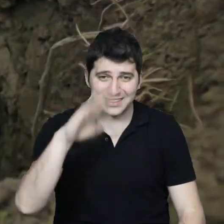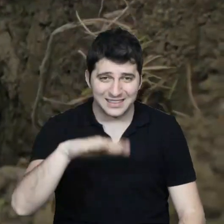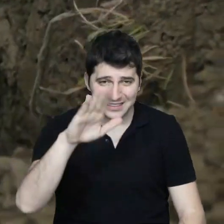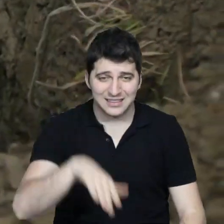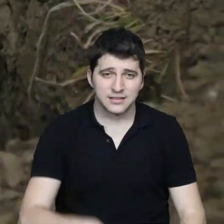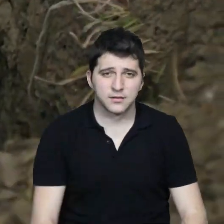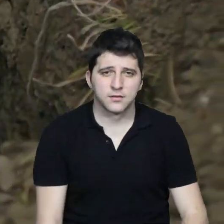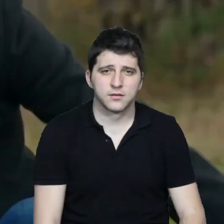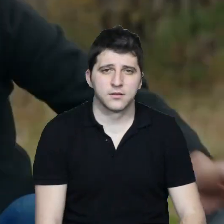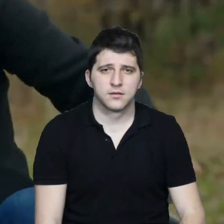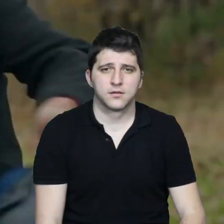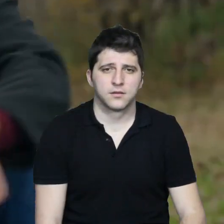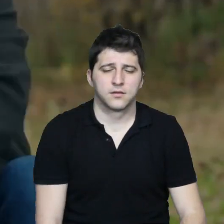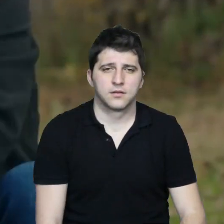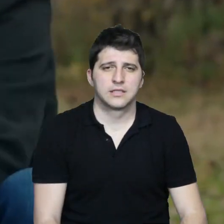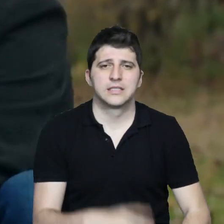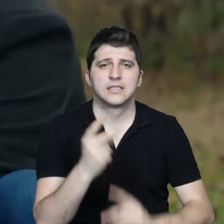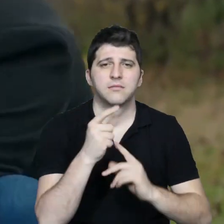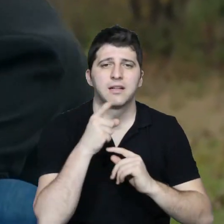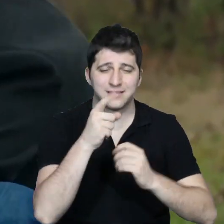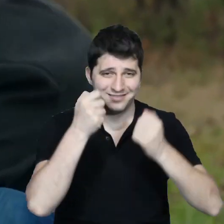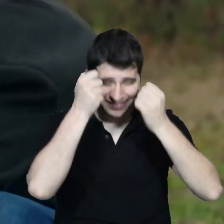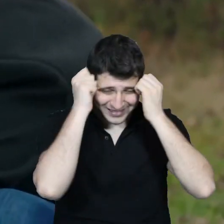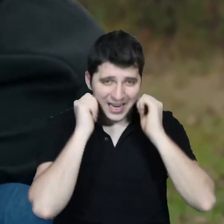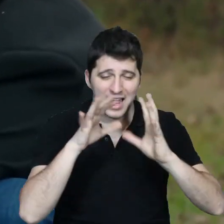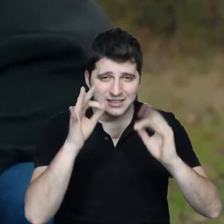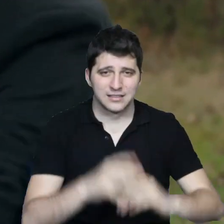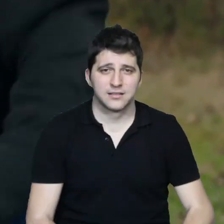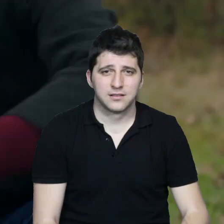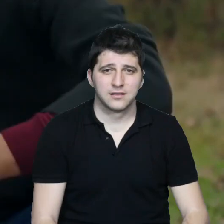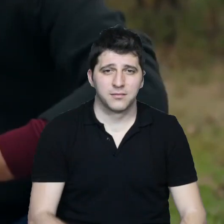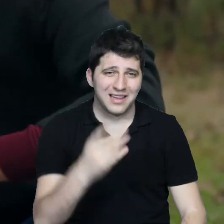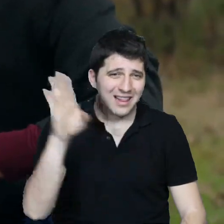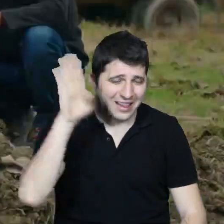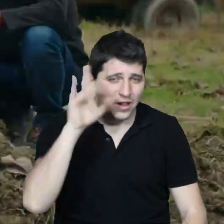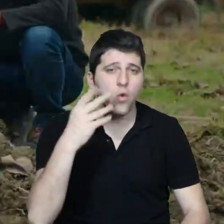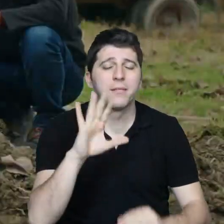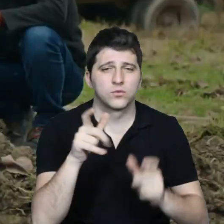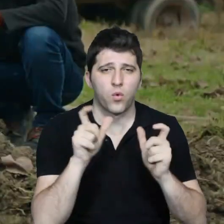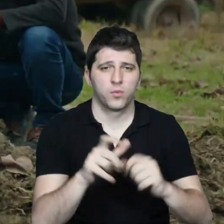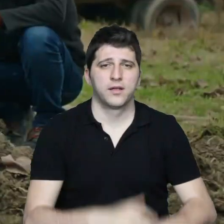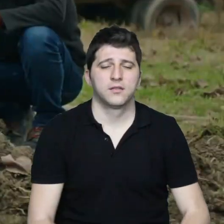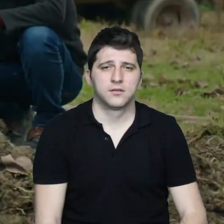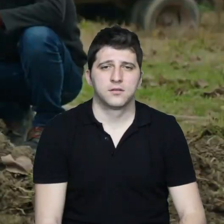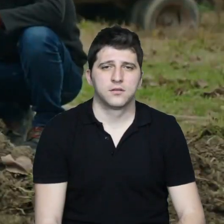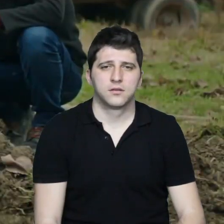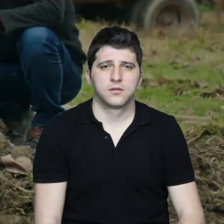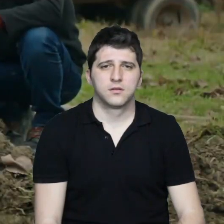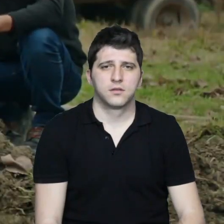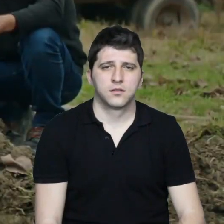çök. Çök çök çök. İsmail şu kaskı tak da başına darbe falan gelmesin. İsmail taktı